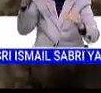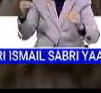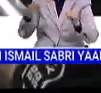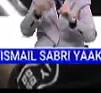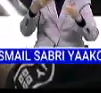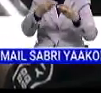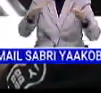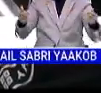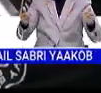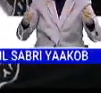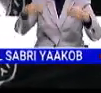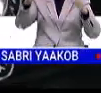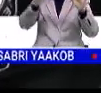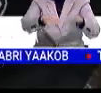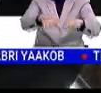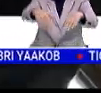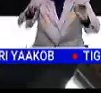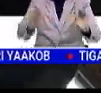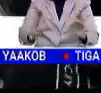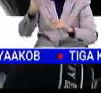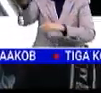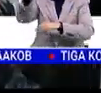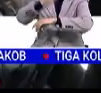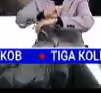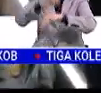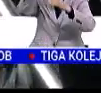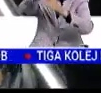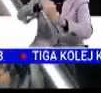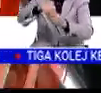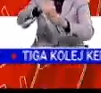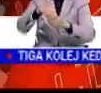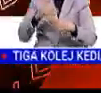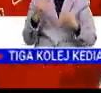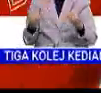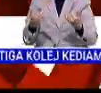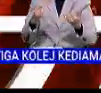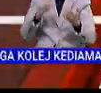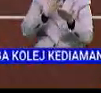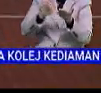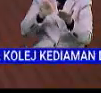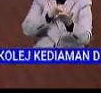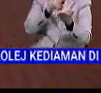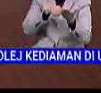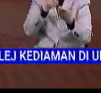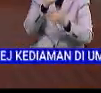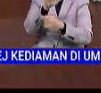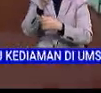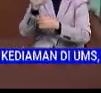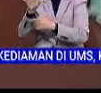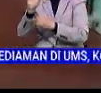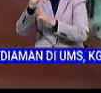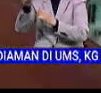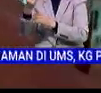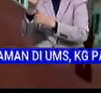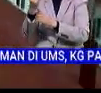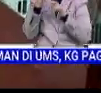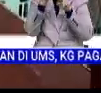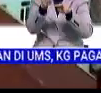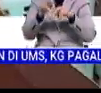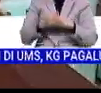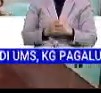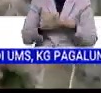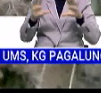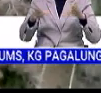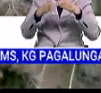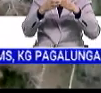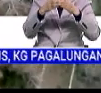tanah setelah dikebumikan lebih 2 hari. Video berkenaan sudah menerima lebih 55 juta tontonan. Sepasukan doktor